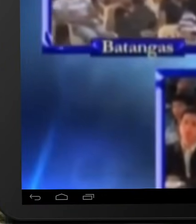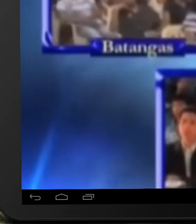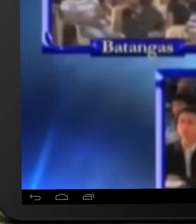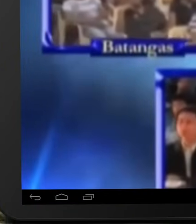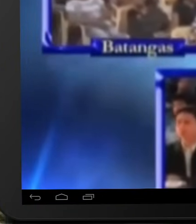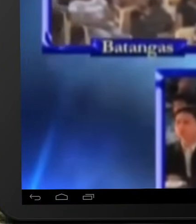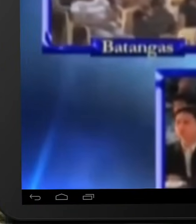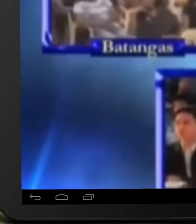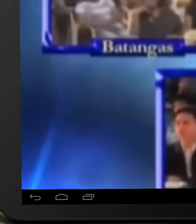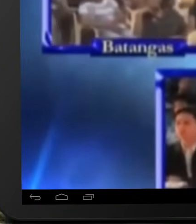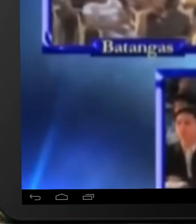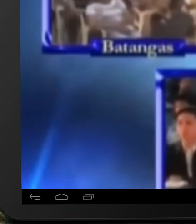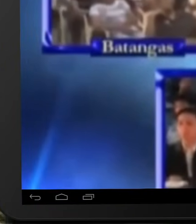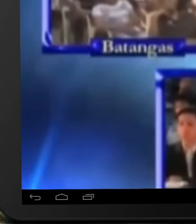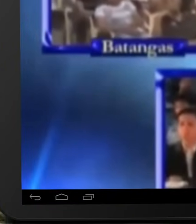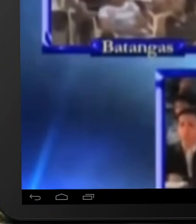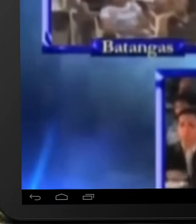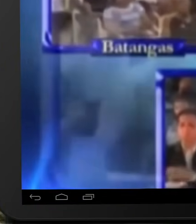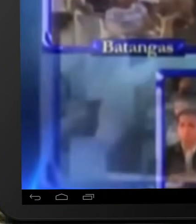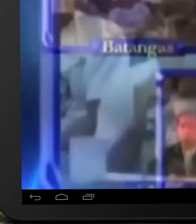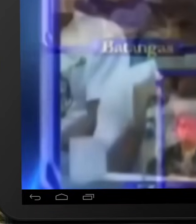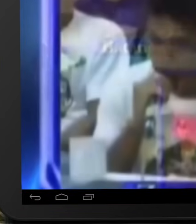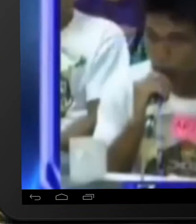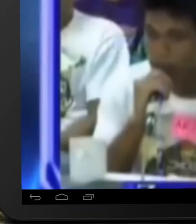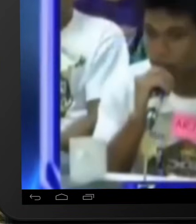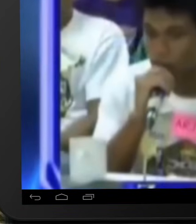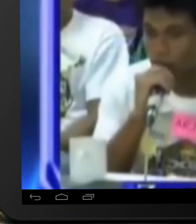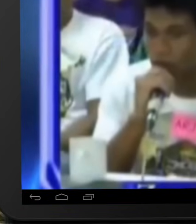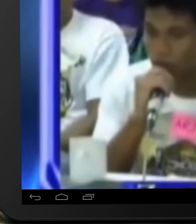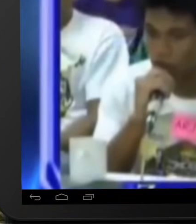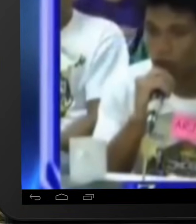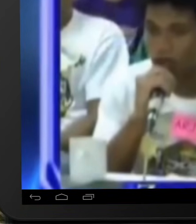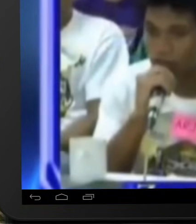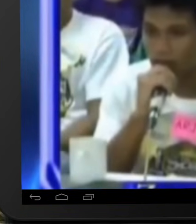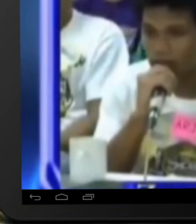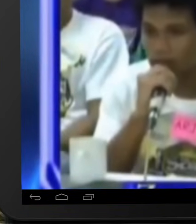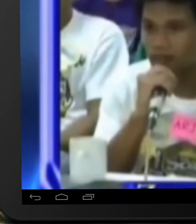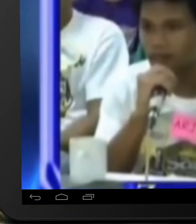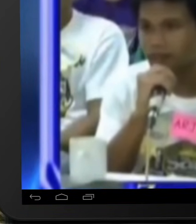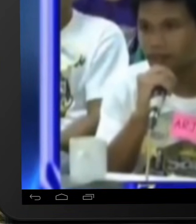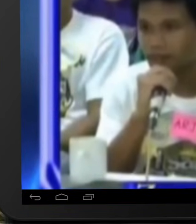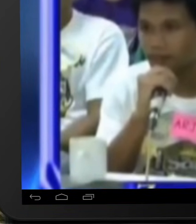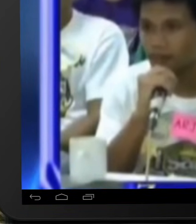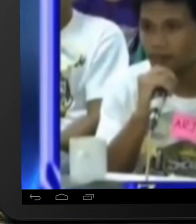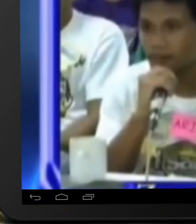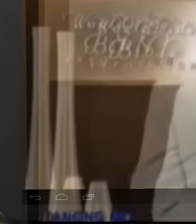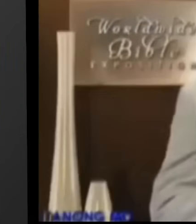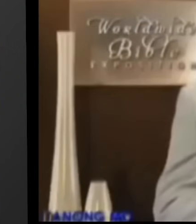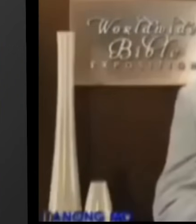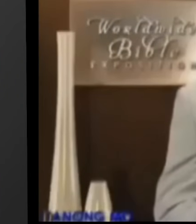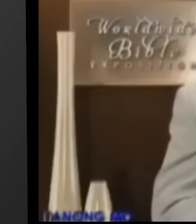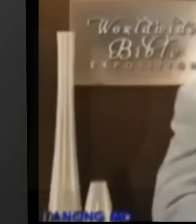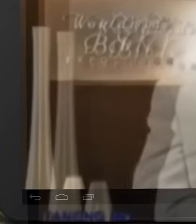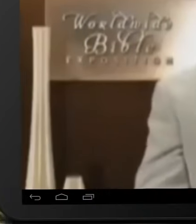May sasalo po ba ng reliyon? Kung oo, anong reliyon po ito? Bakit?